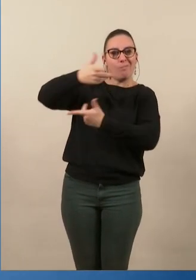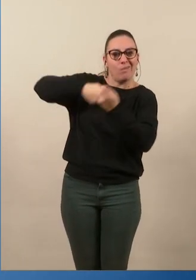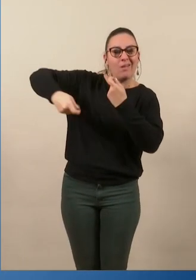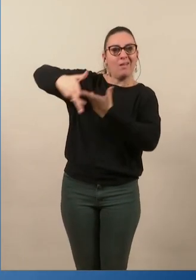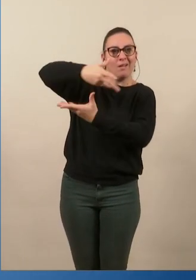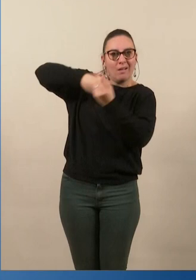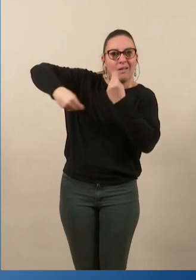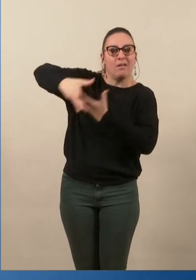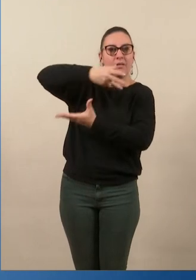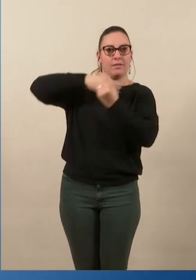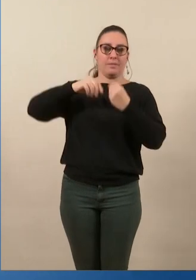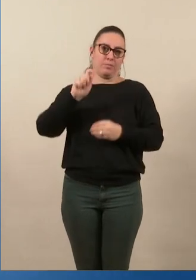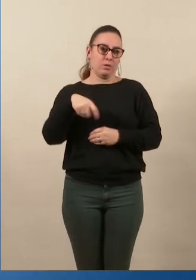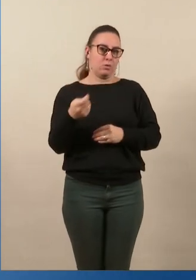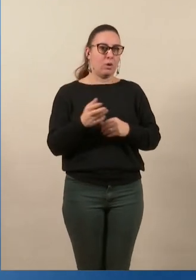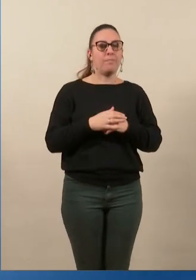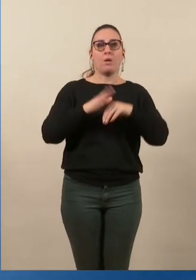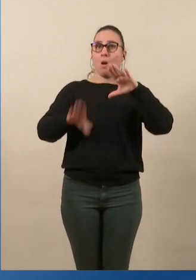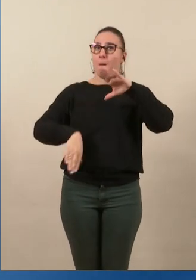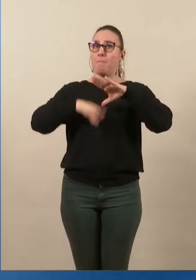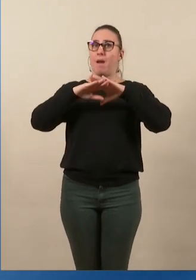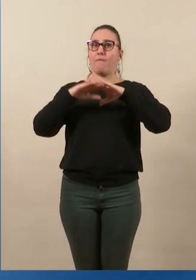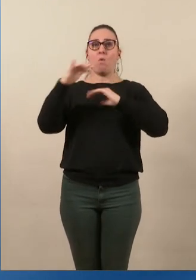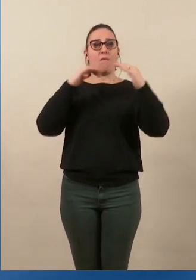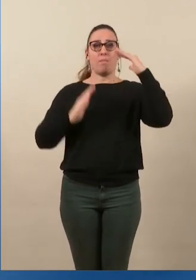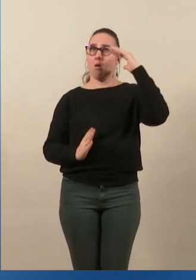sans dépasser donc un plafond